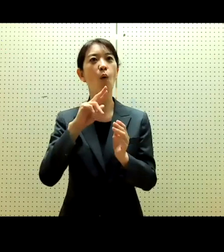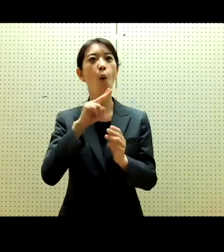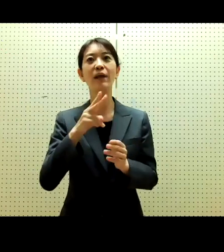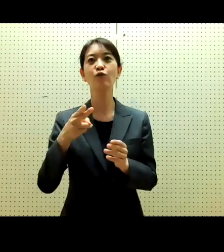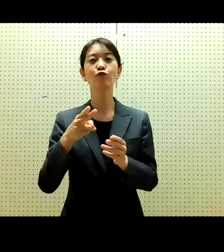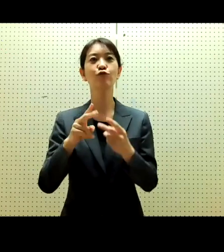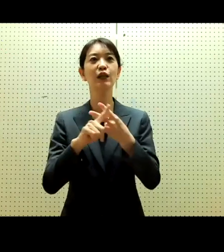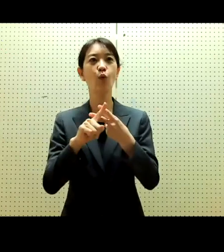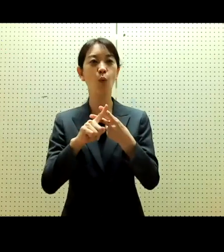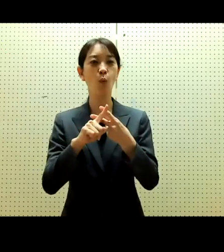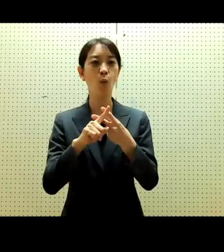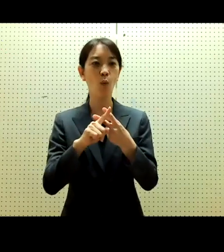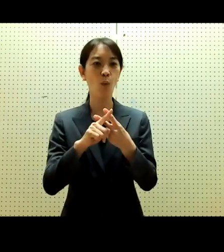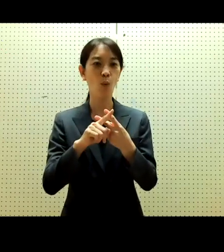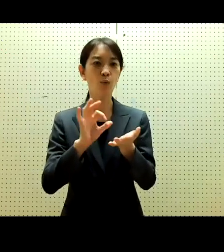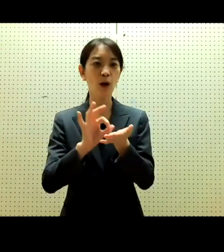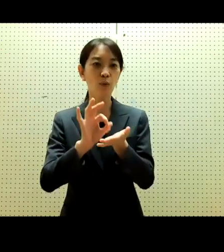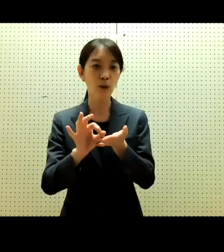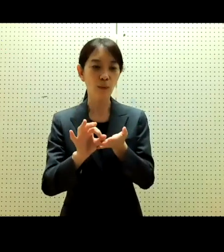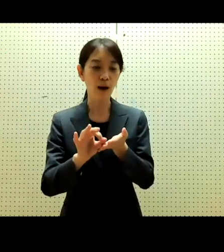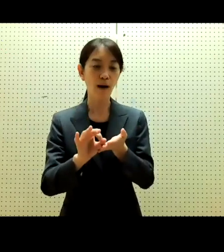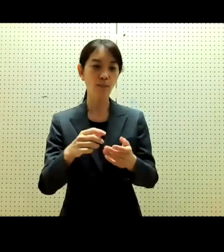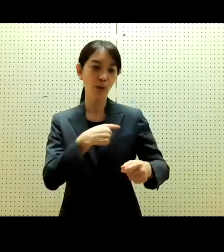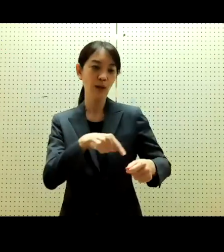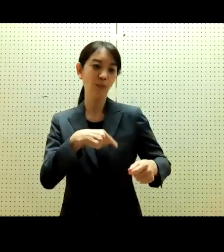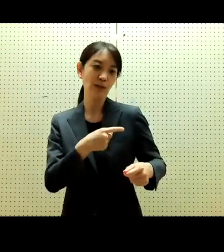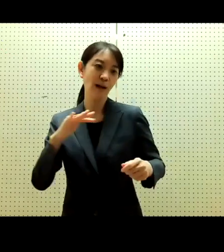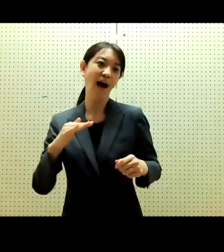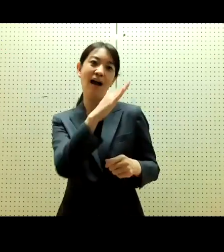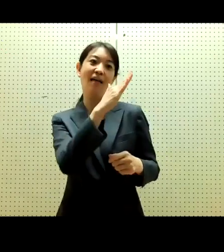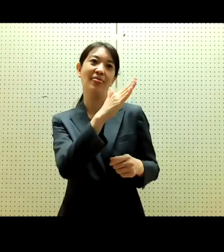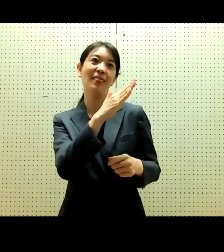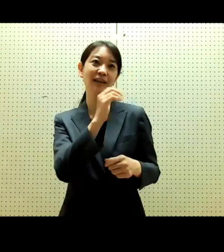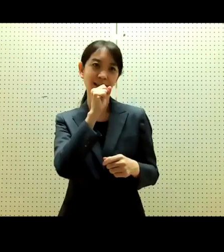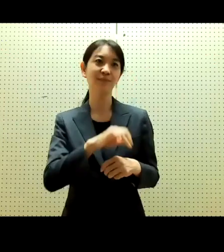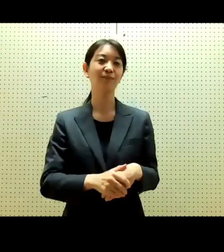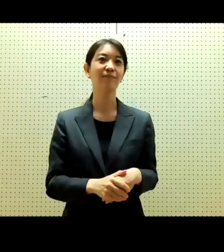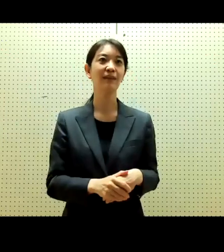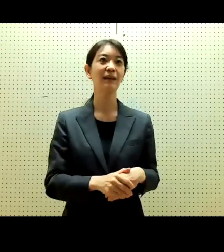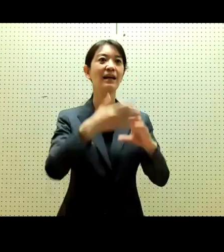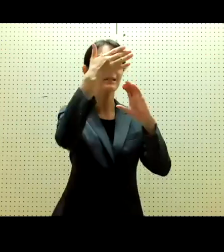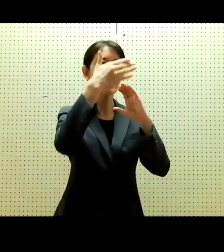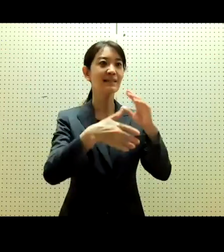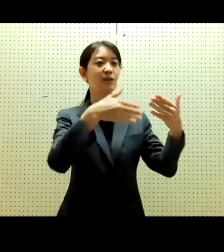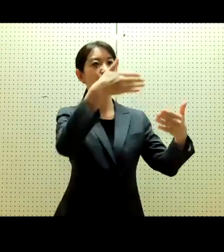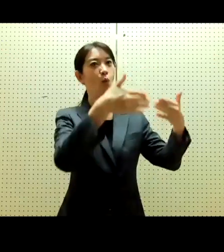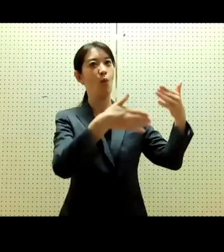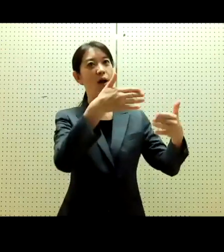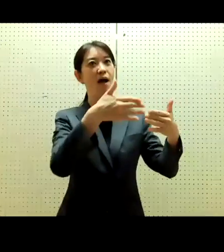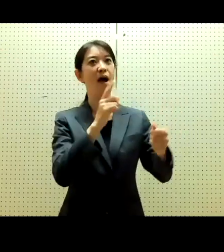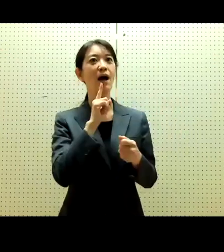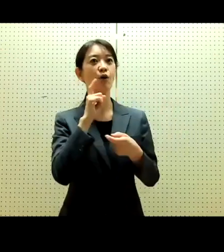ぐに分かるようにしたら、学習力の向上につながりました。 写真や動画、スピーチの原稿を提示すること